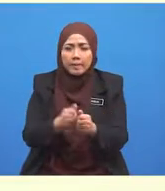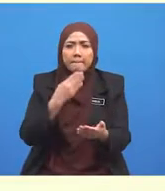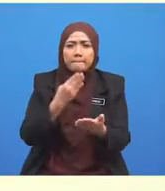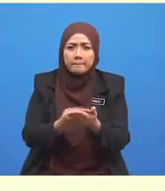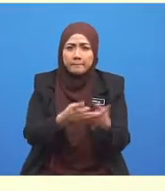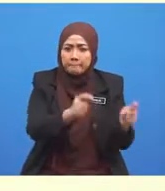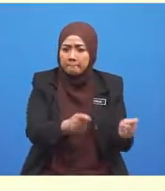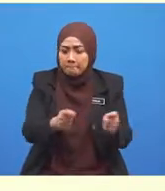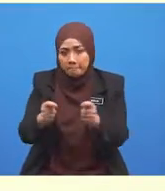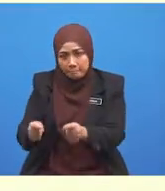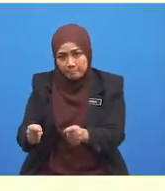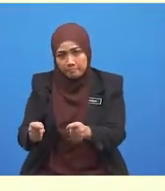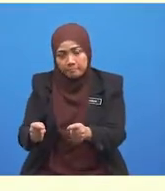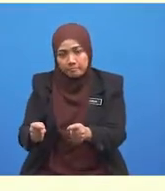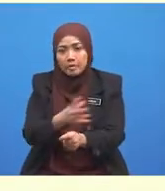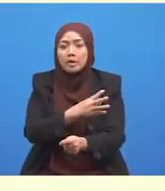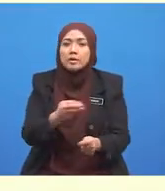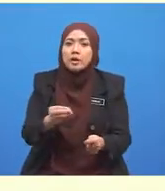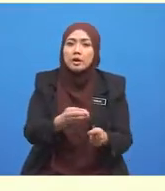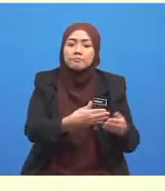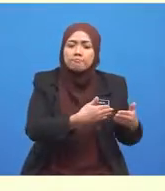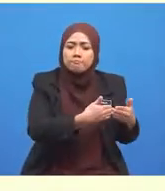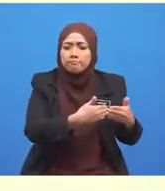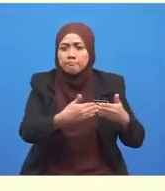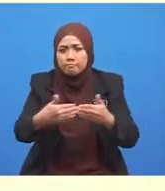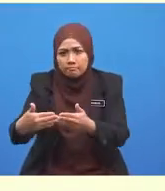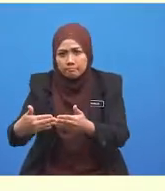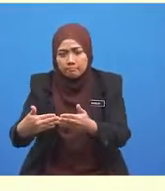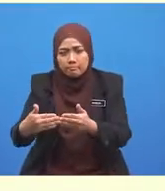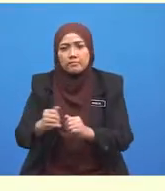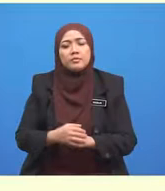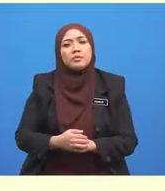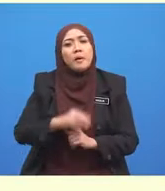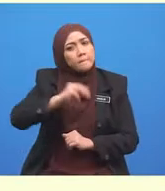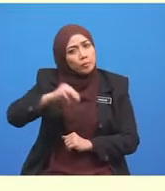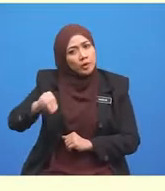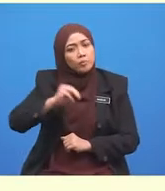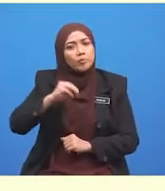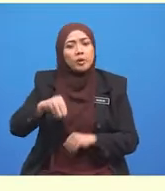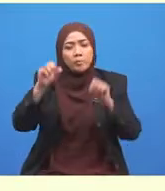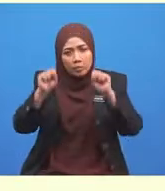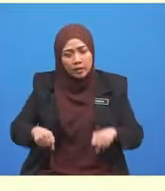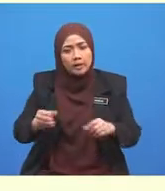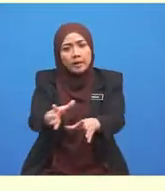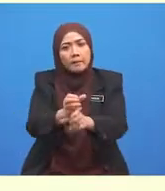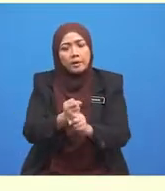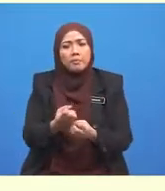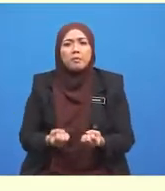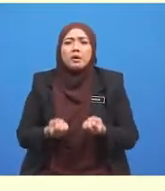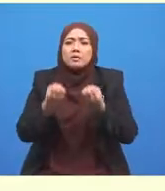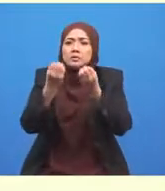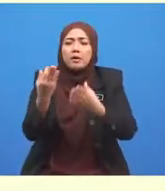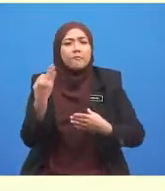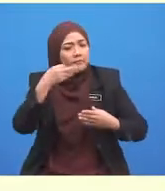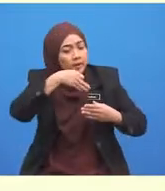berterusan, murid-murid akan mendapat banyak faedah. Antaranya, pertama,